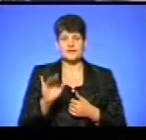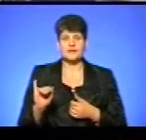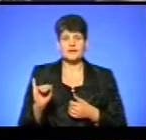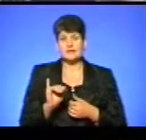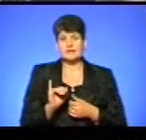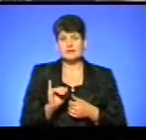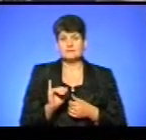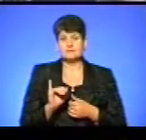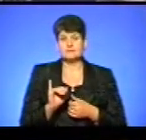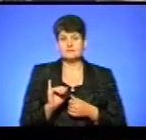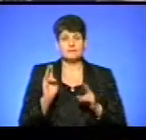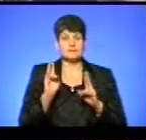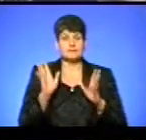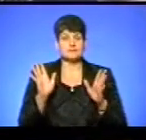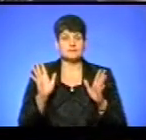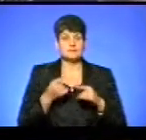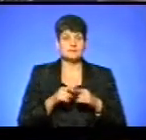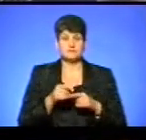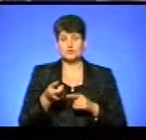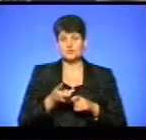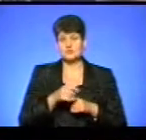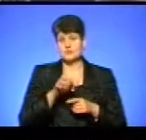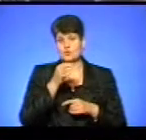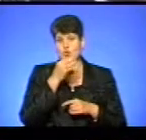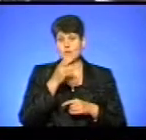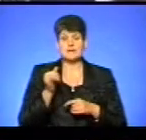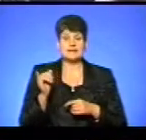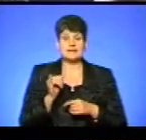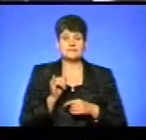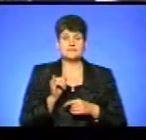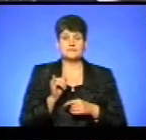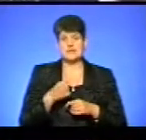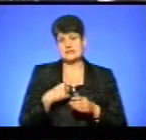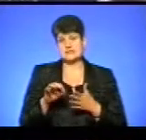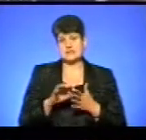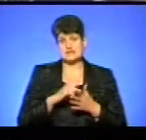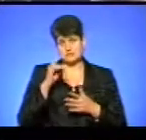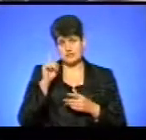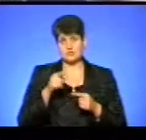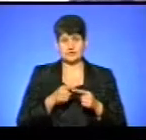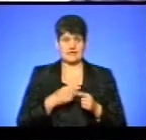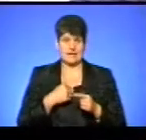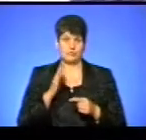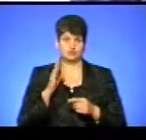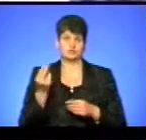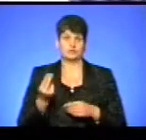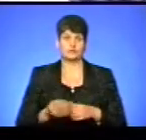не знаю, це мені дуже сподобалося і я зразу знала, що я буду це малювати.